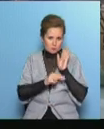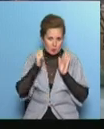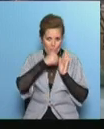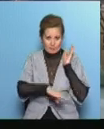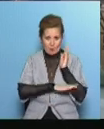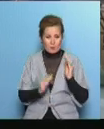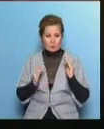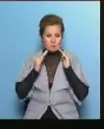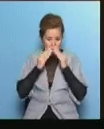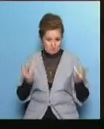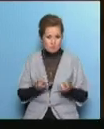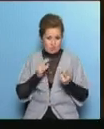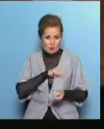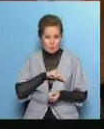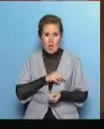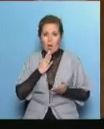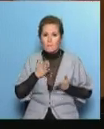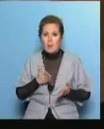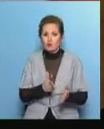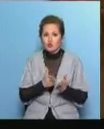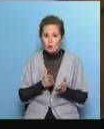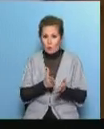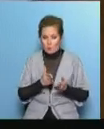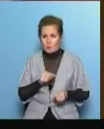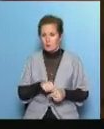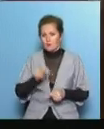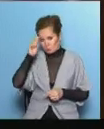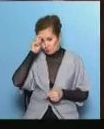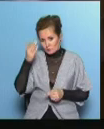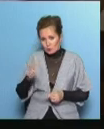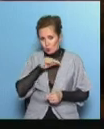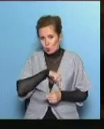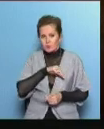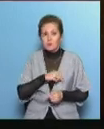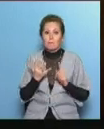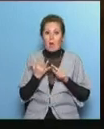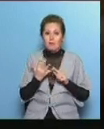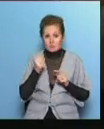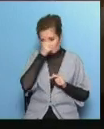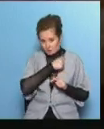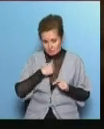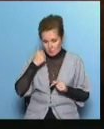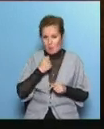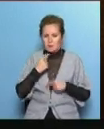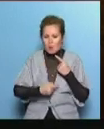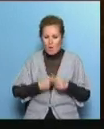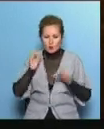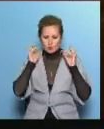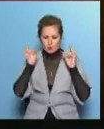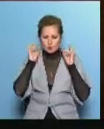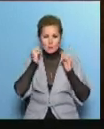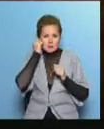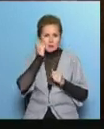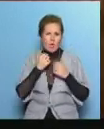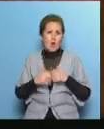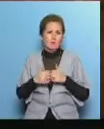деле. Работает на печном топливе. Дмитрий здесь трудится пятый сезон, рассказывает. К постоянному шуму, а старое оборудование